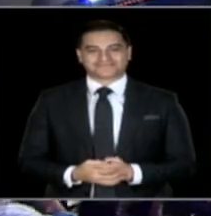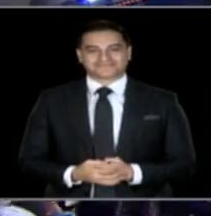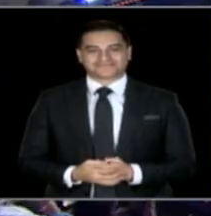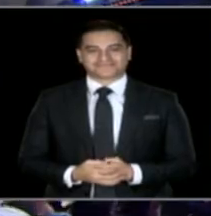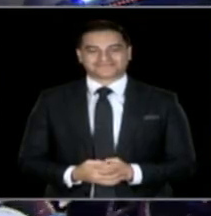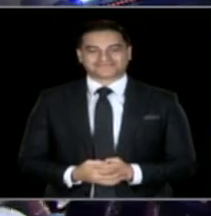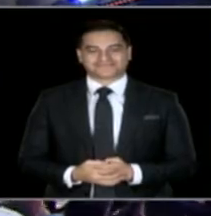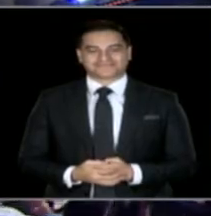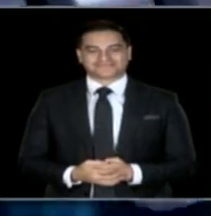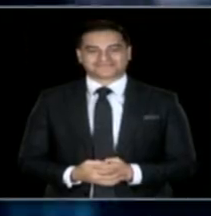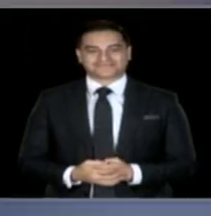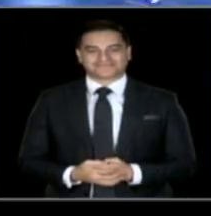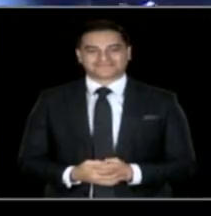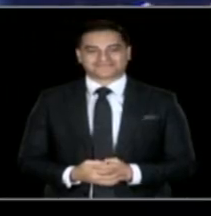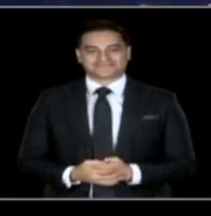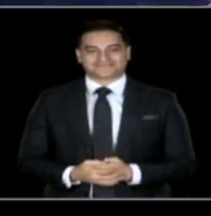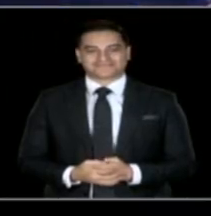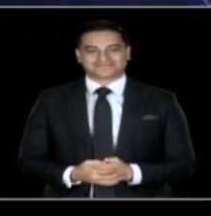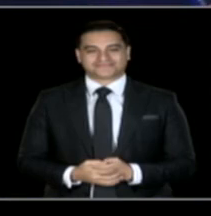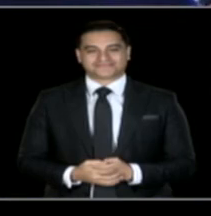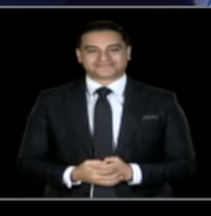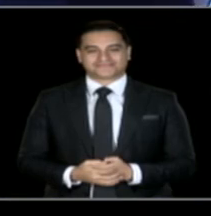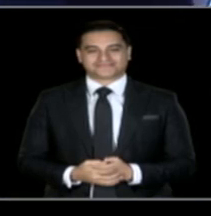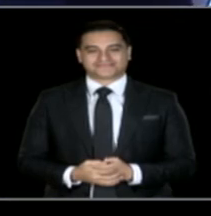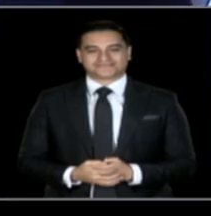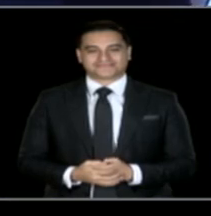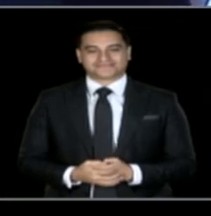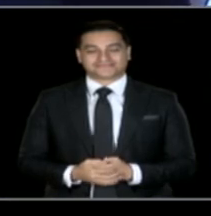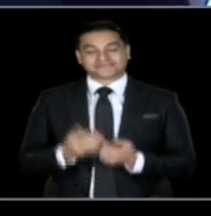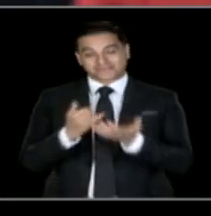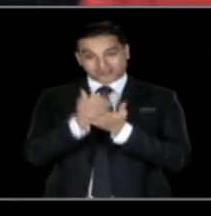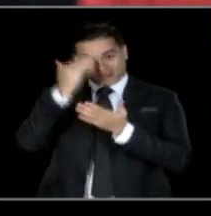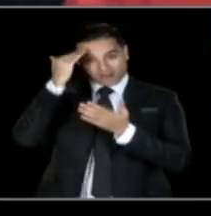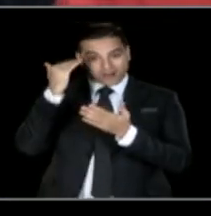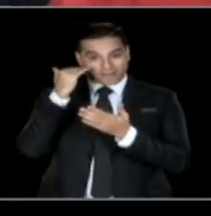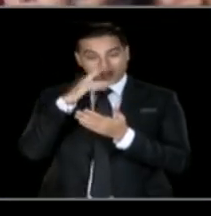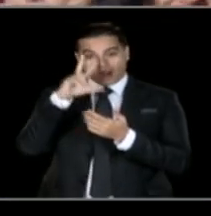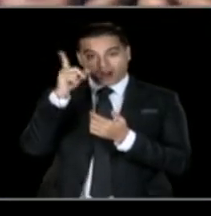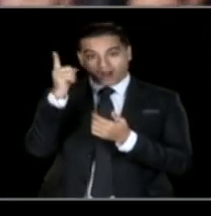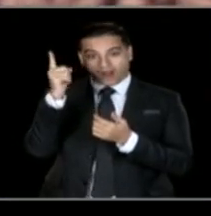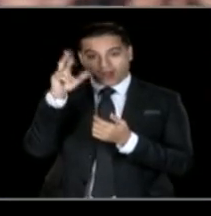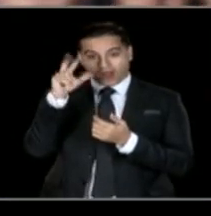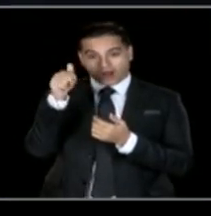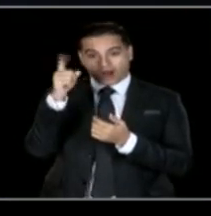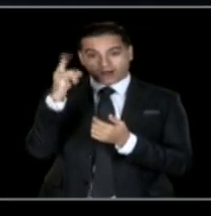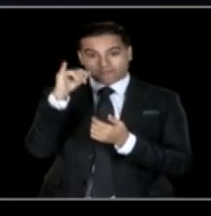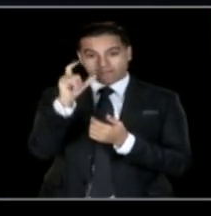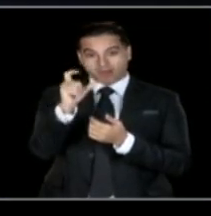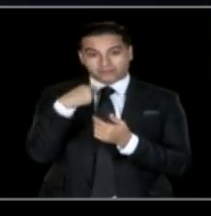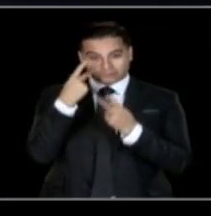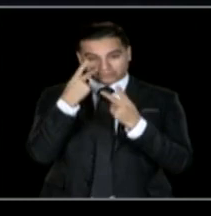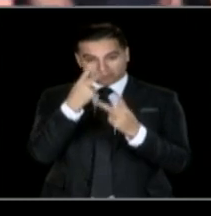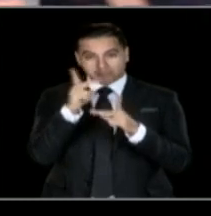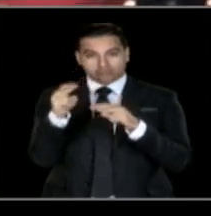راهبات الأرمن أنا ممكن أعتبرهم الحصان الأسود للموسم ده